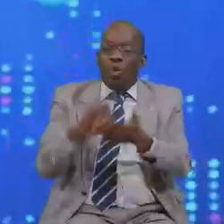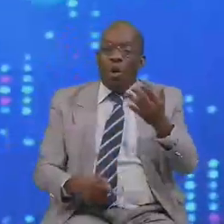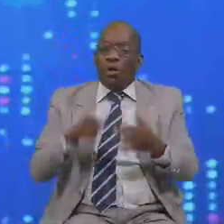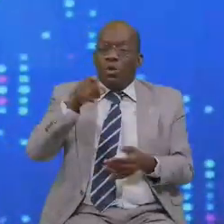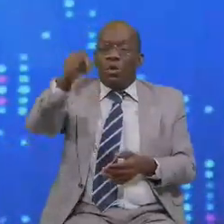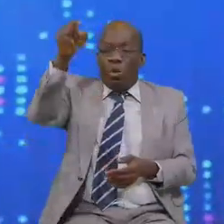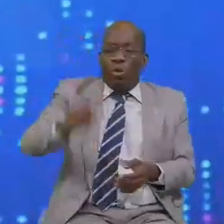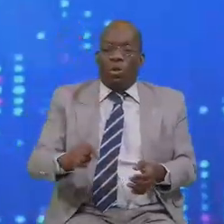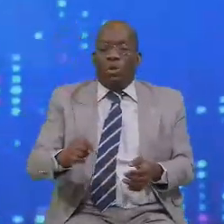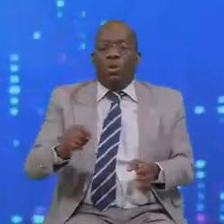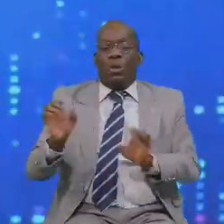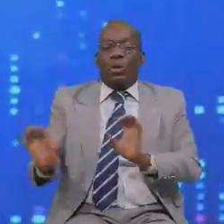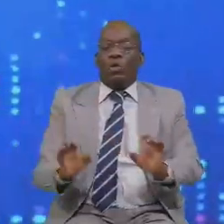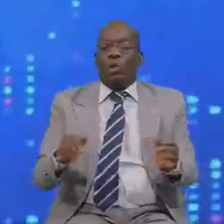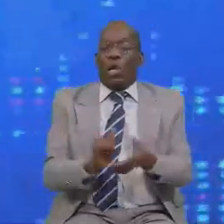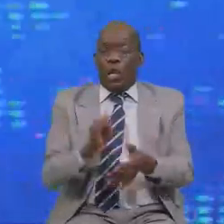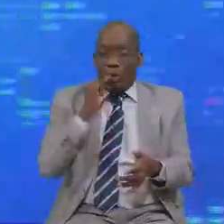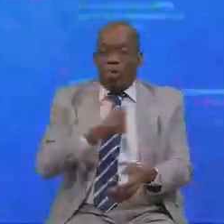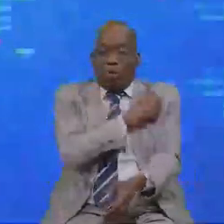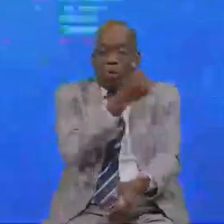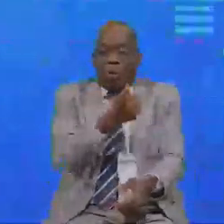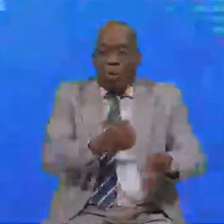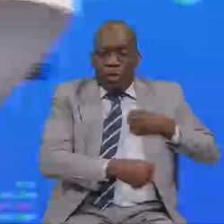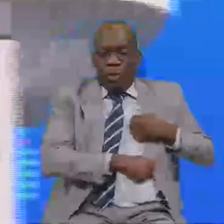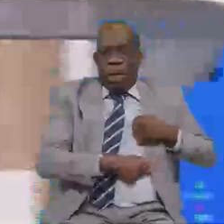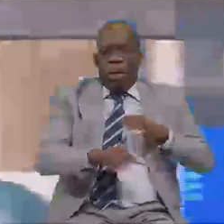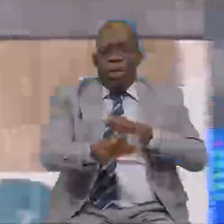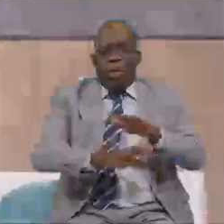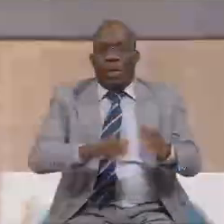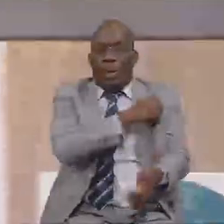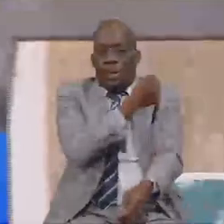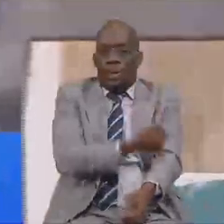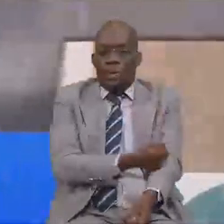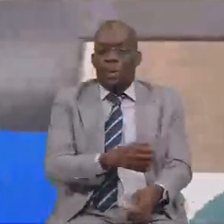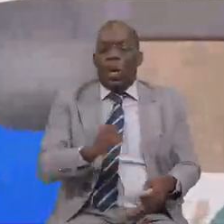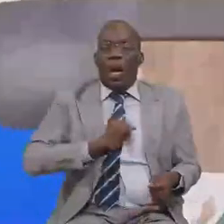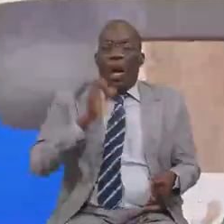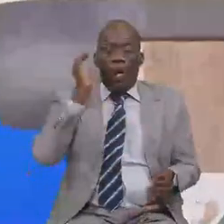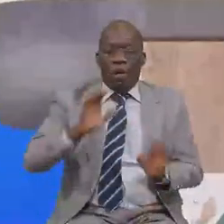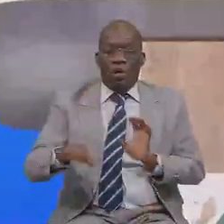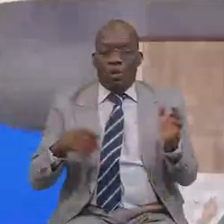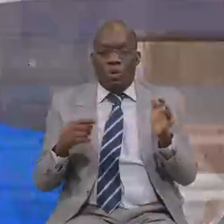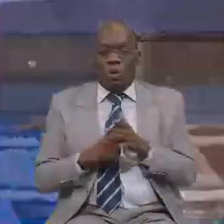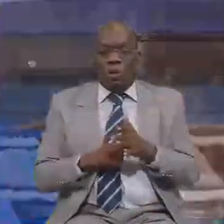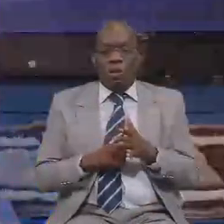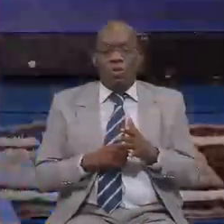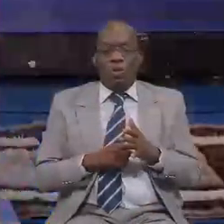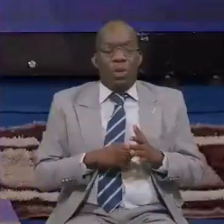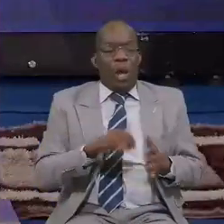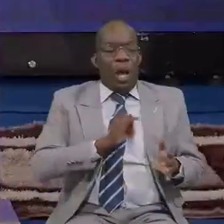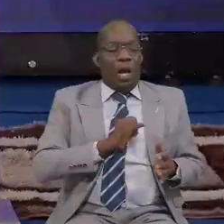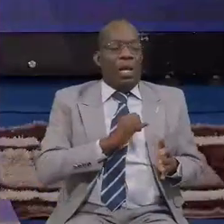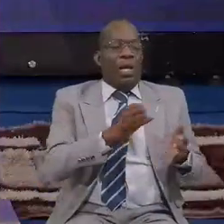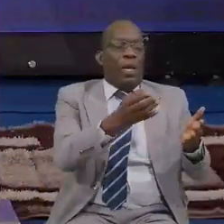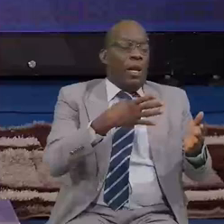Sans soldat, soldat sous autorité. Je peux faire ceci, ce n'est pas un soldat. J'aime faire ceci,